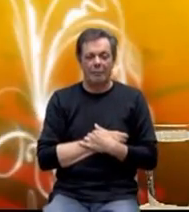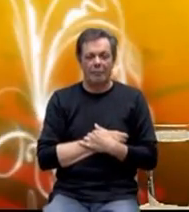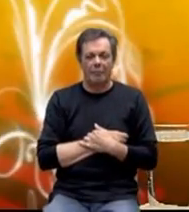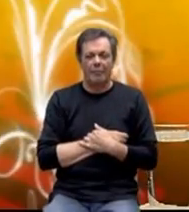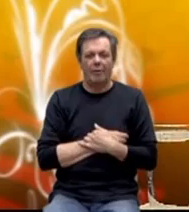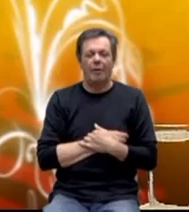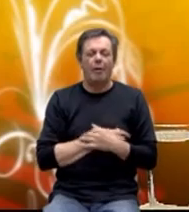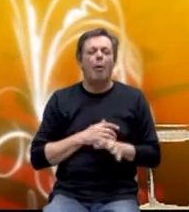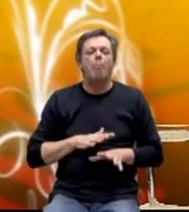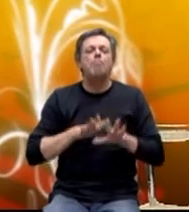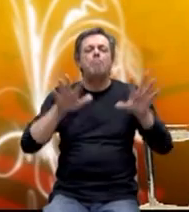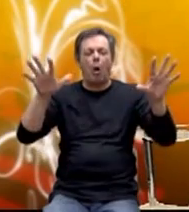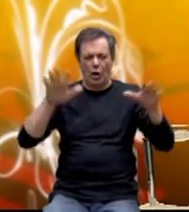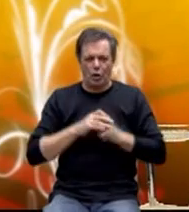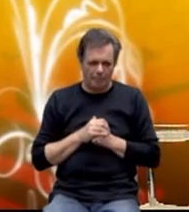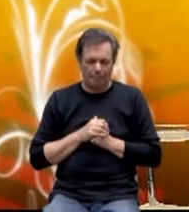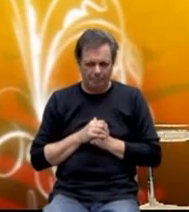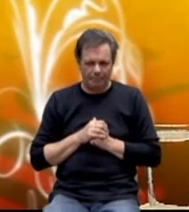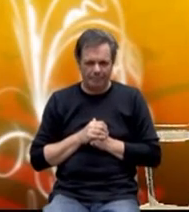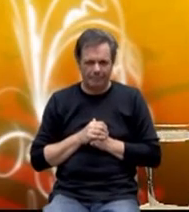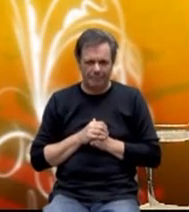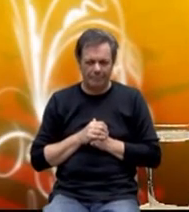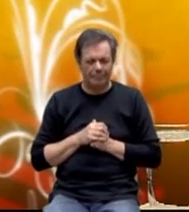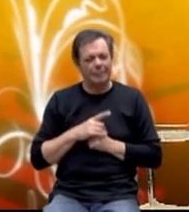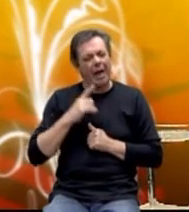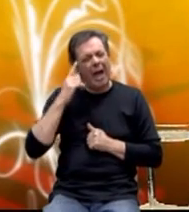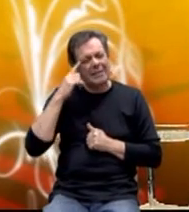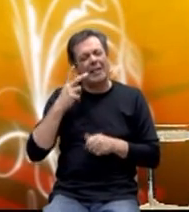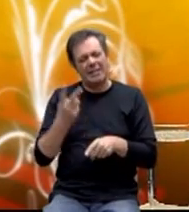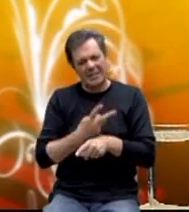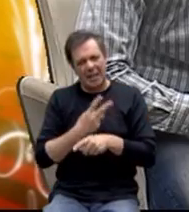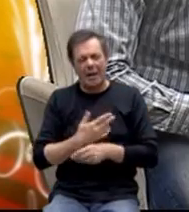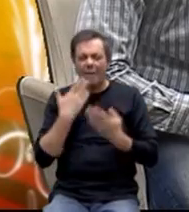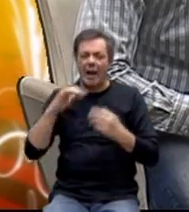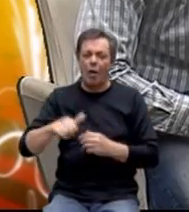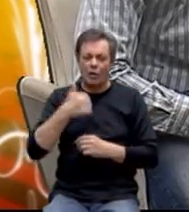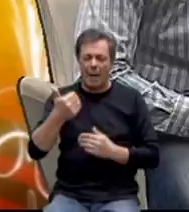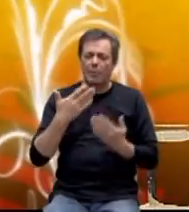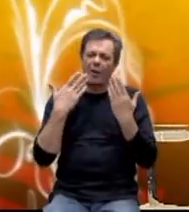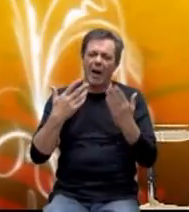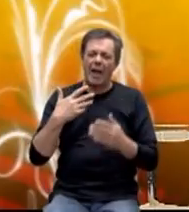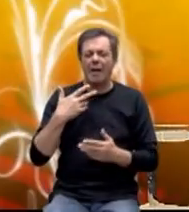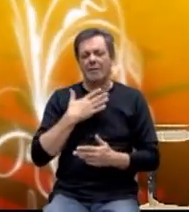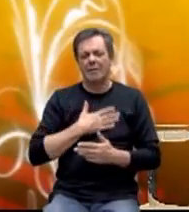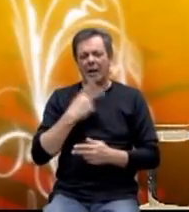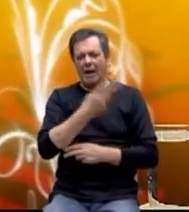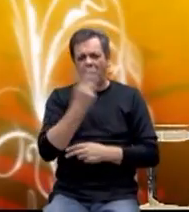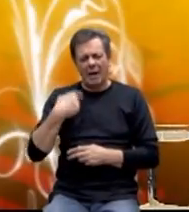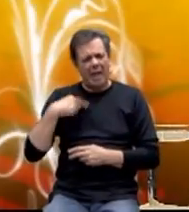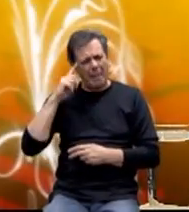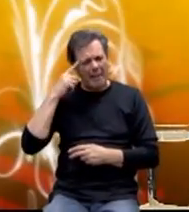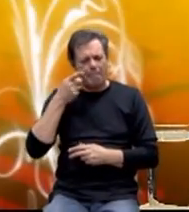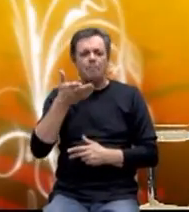ljudi, snaga pokreće. Je li tako? Tako je. Eto. A znanje se onda stekne. Tako. Hvala vam još jedan put. Hvala, dragi gledatelji. Ja, nadam se da